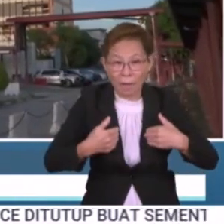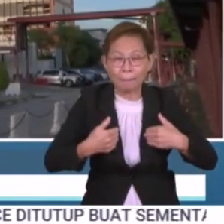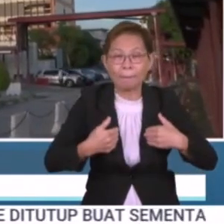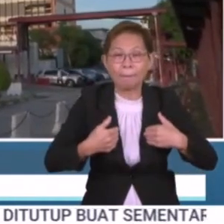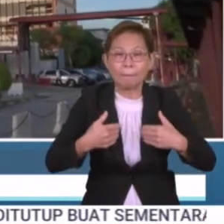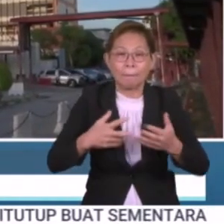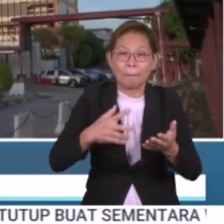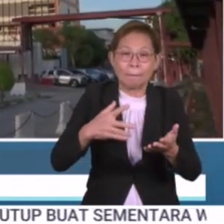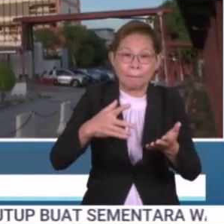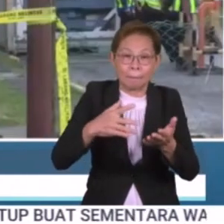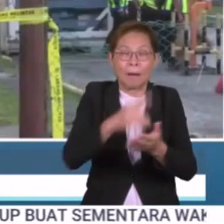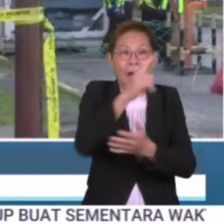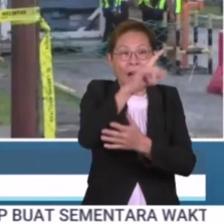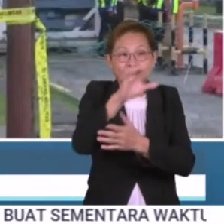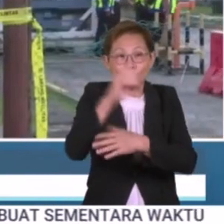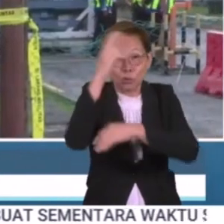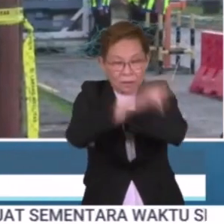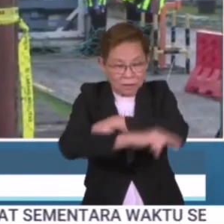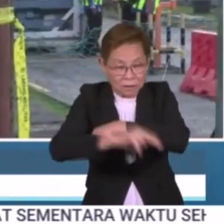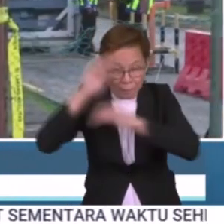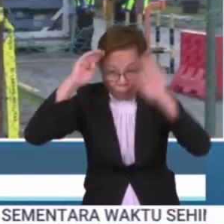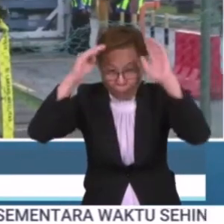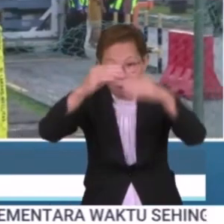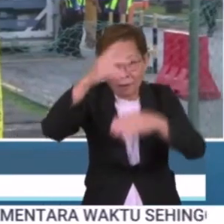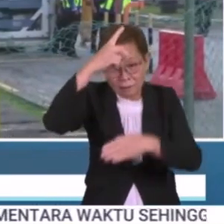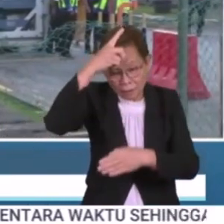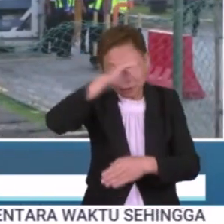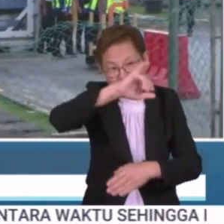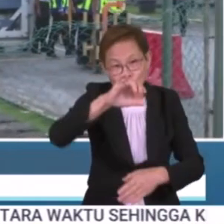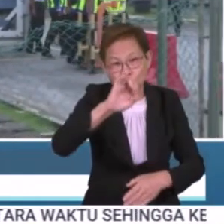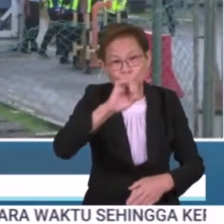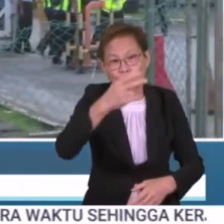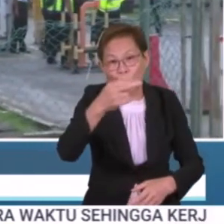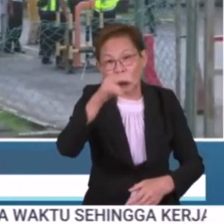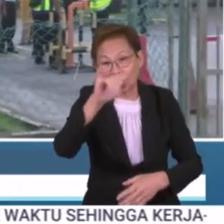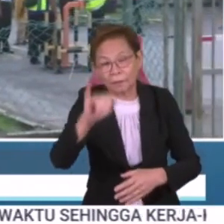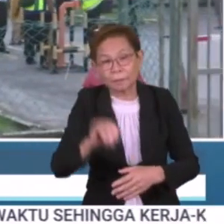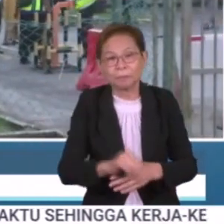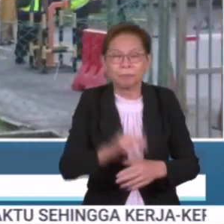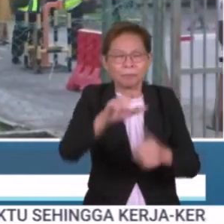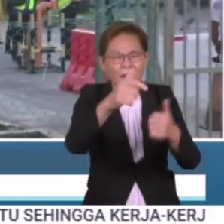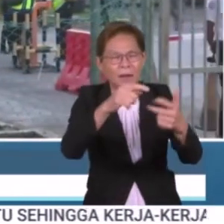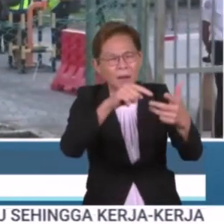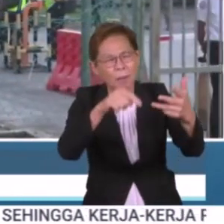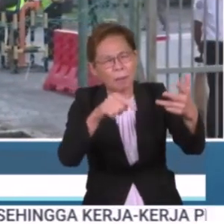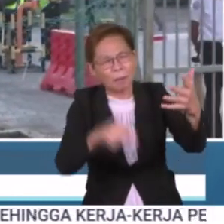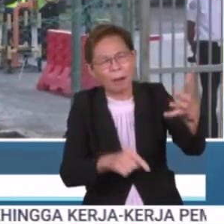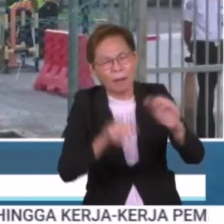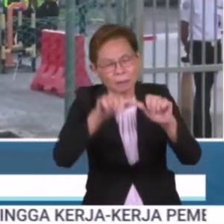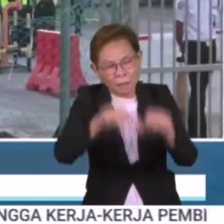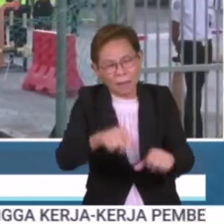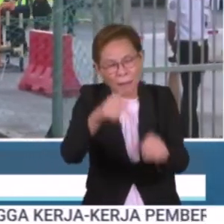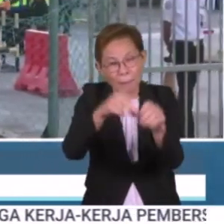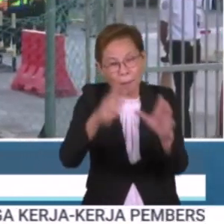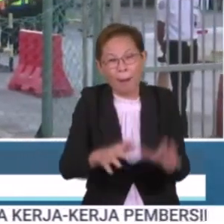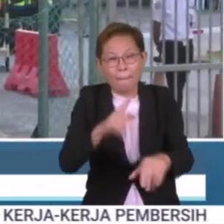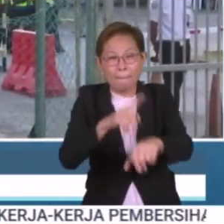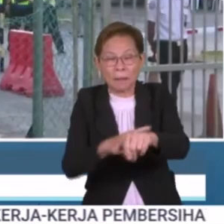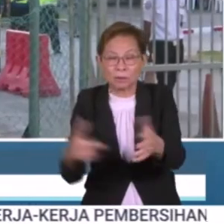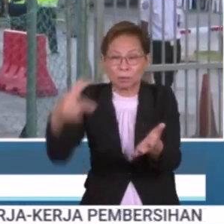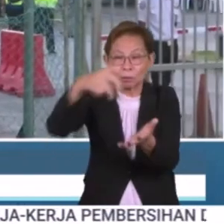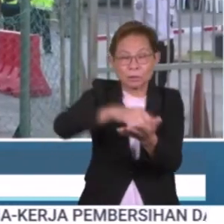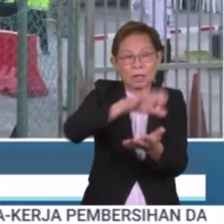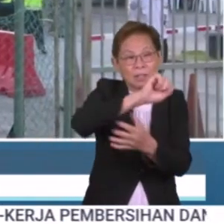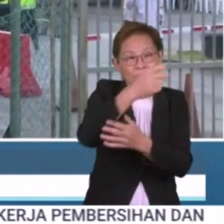nahas termasuklah ekskul kerajaan Negeri Pahang Dato swijohari Harun antara lain mangsa yang berada dalam pesawat suasana khas